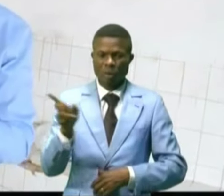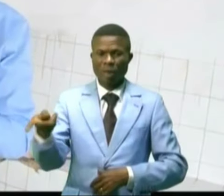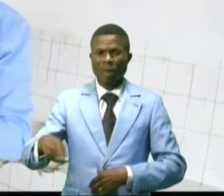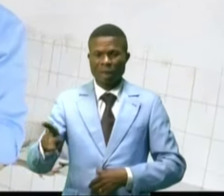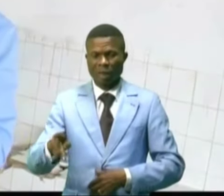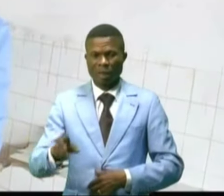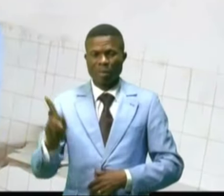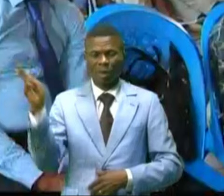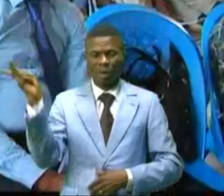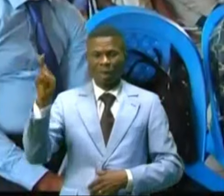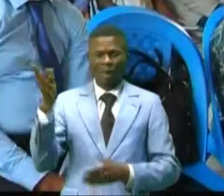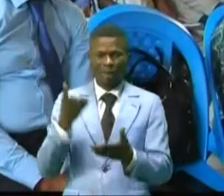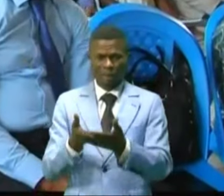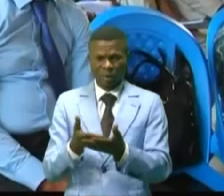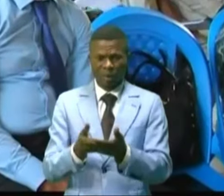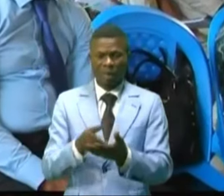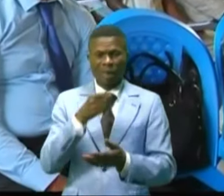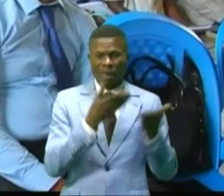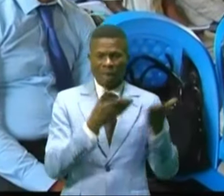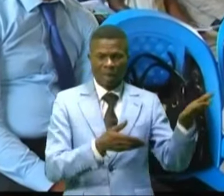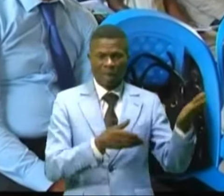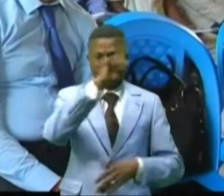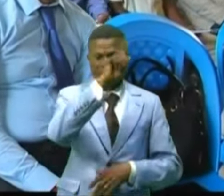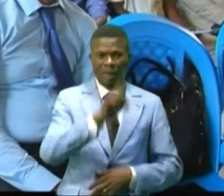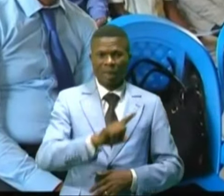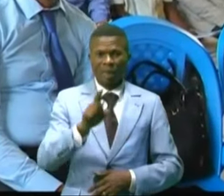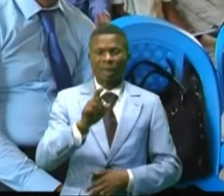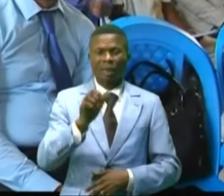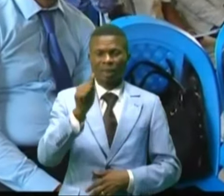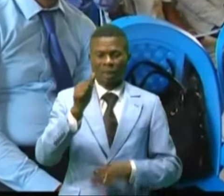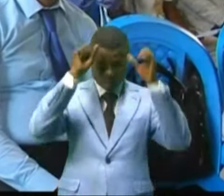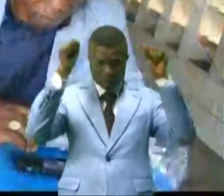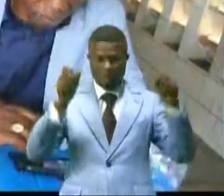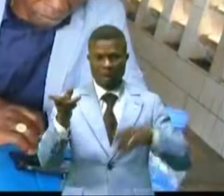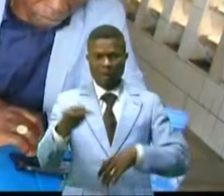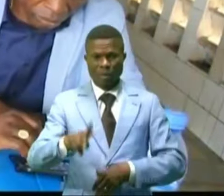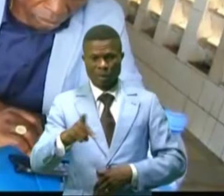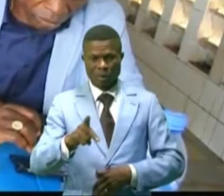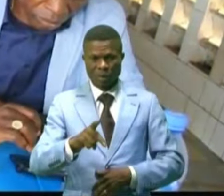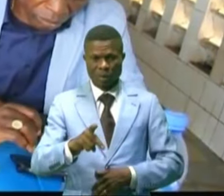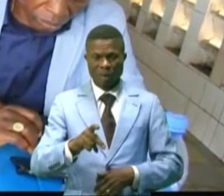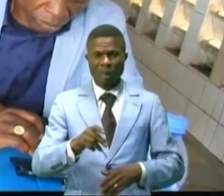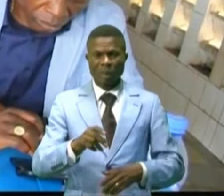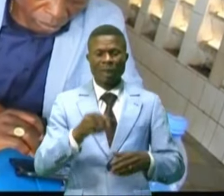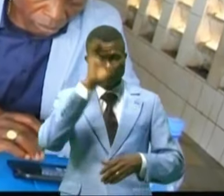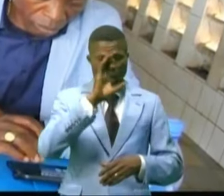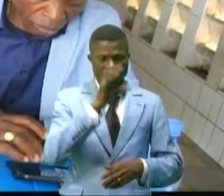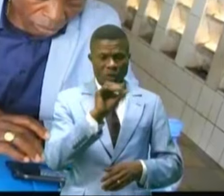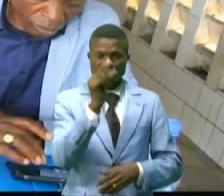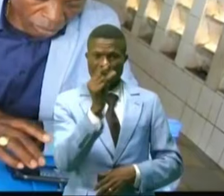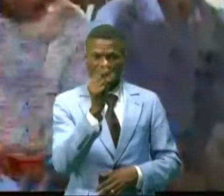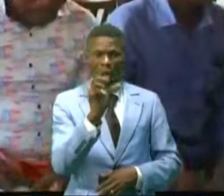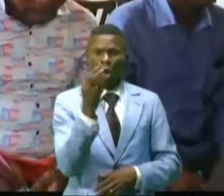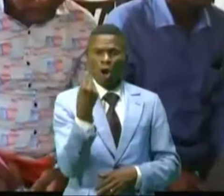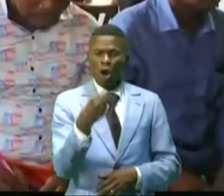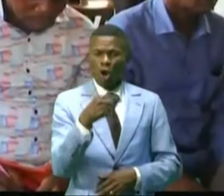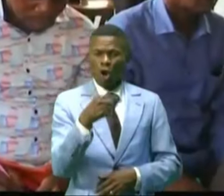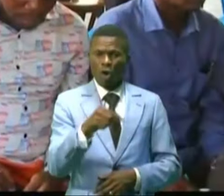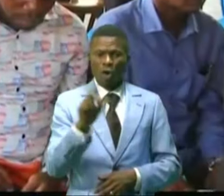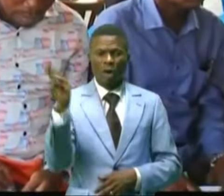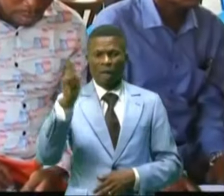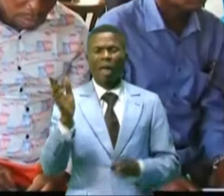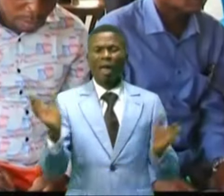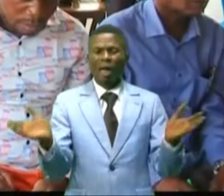du Kasaï. De son côté, Zachary Kabangu, président provincial des négociants de diamants et or au Kasaï, a